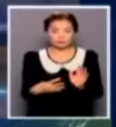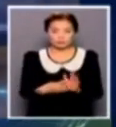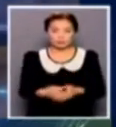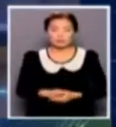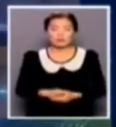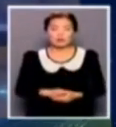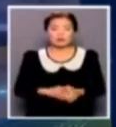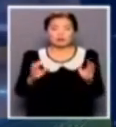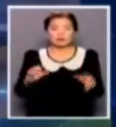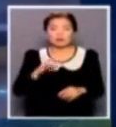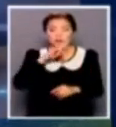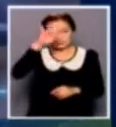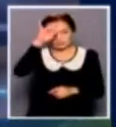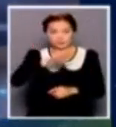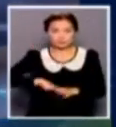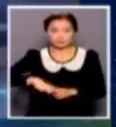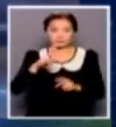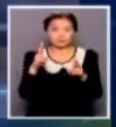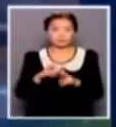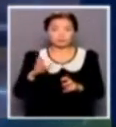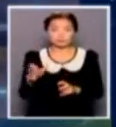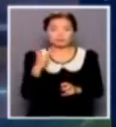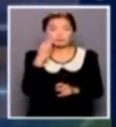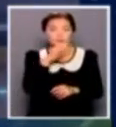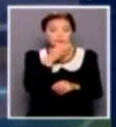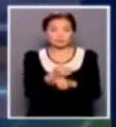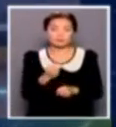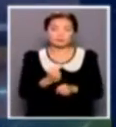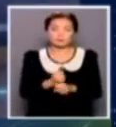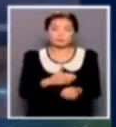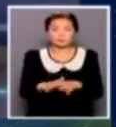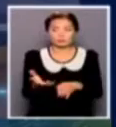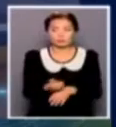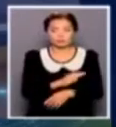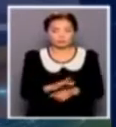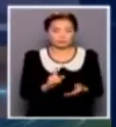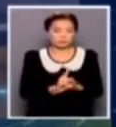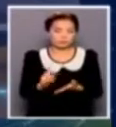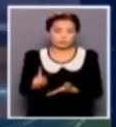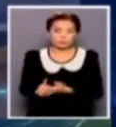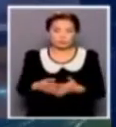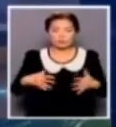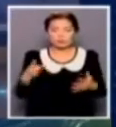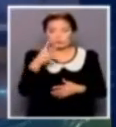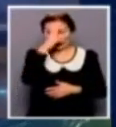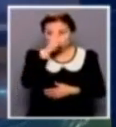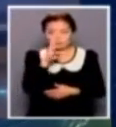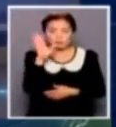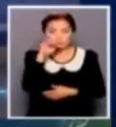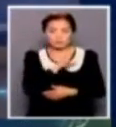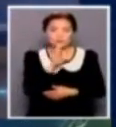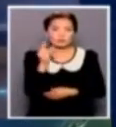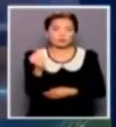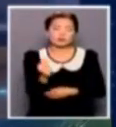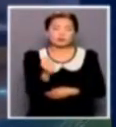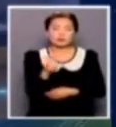Уголовного кодекса Республики Казахстан предусматривает уголовную ответственность за неисполнение обязанностей более 3 месяцев родителям по